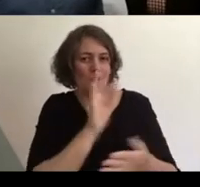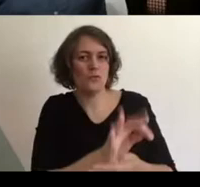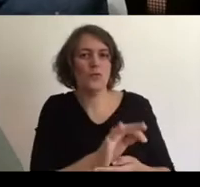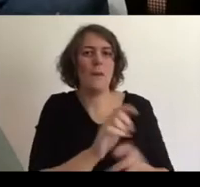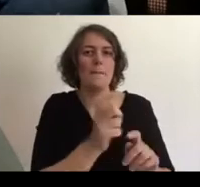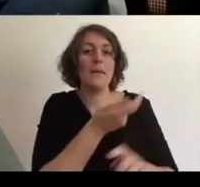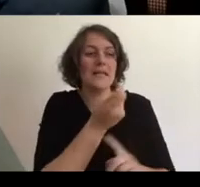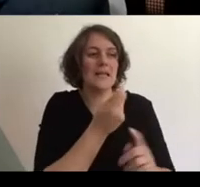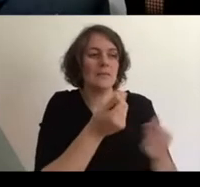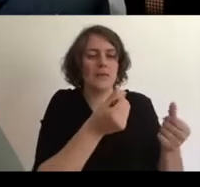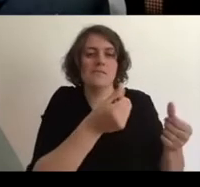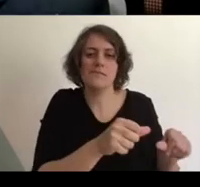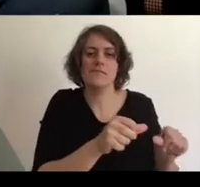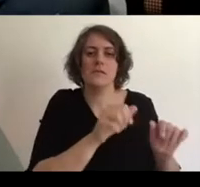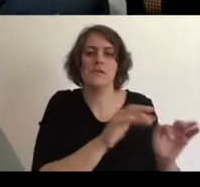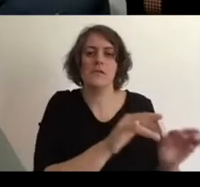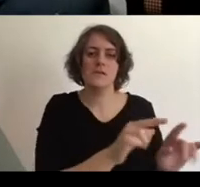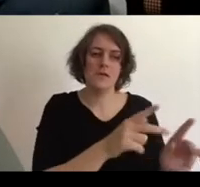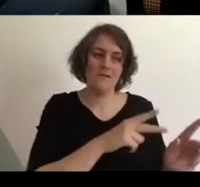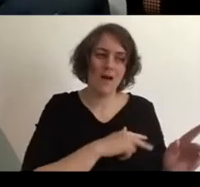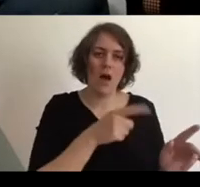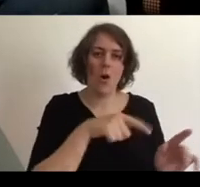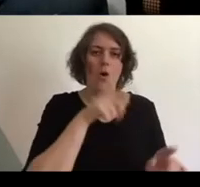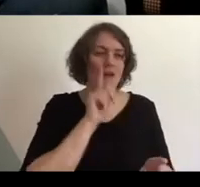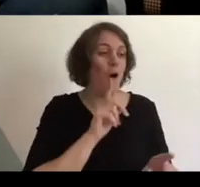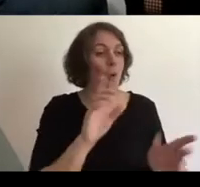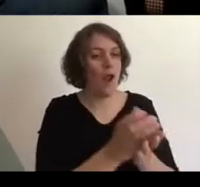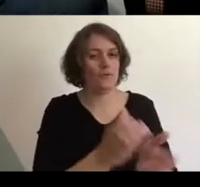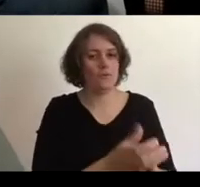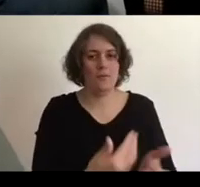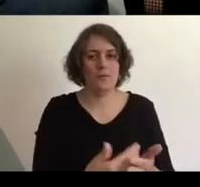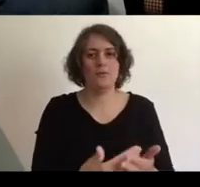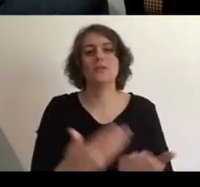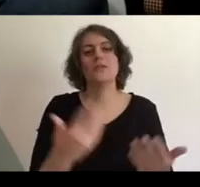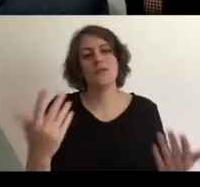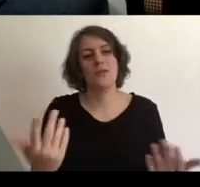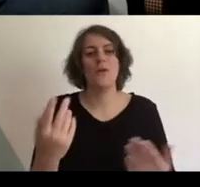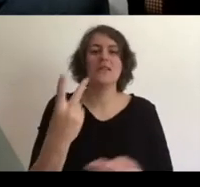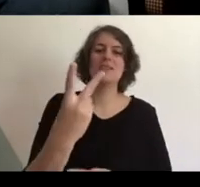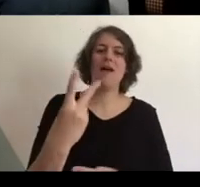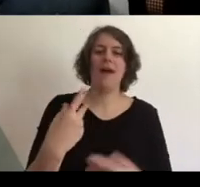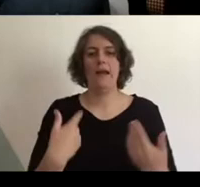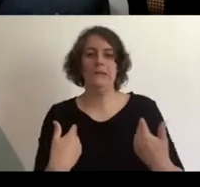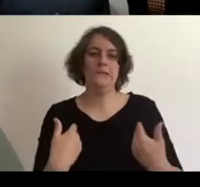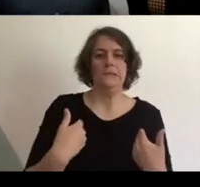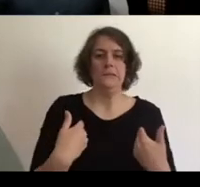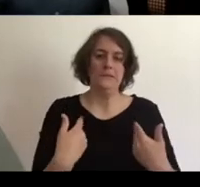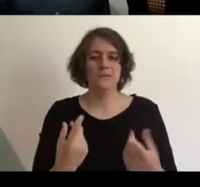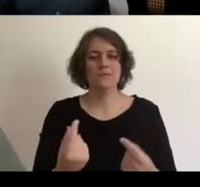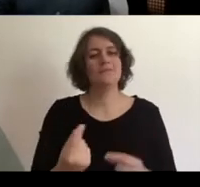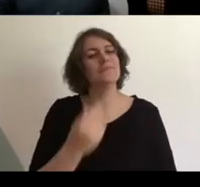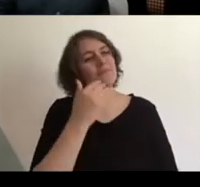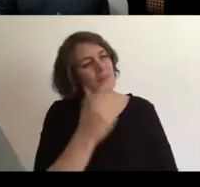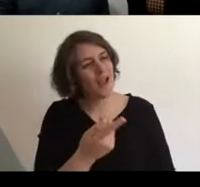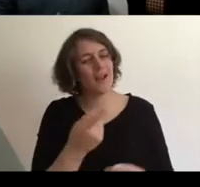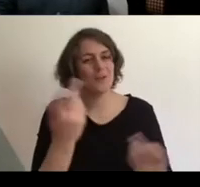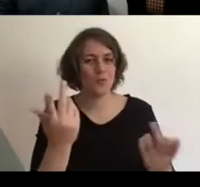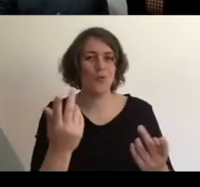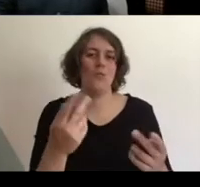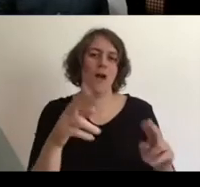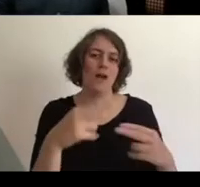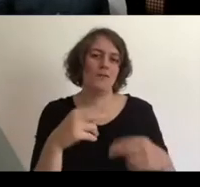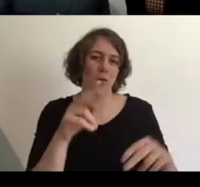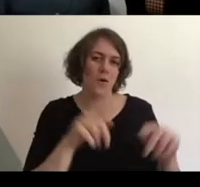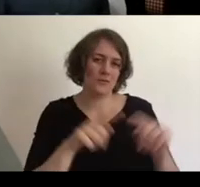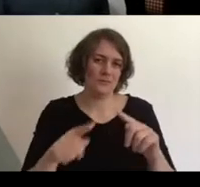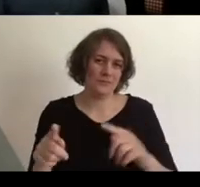Wege finden? Also, ja, 2 Seelen in meiner Brust. Ja, danke für die differenzierte Antwort. Ich würde an Ina übergeben. Wie ist